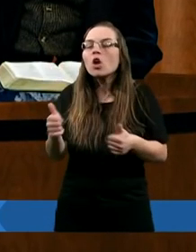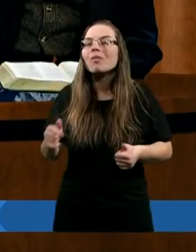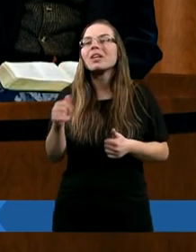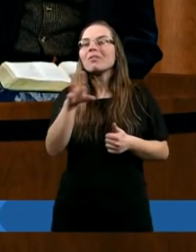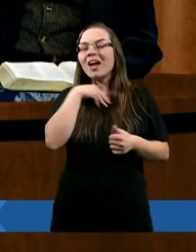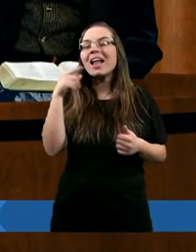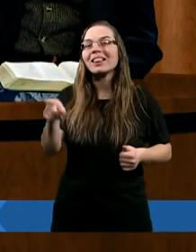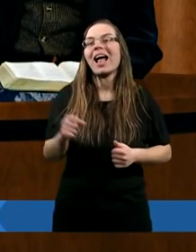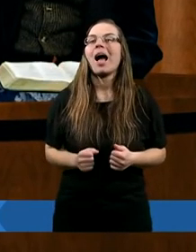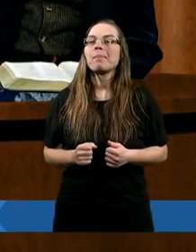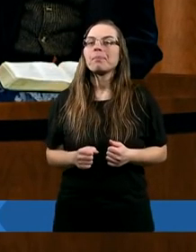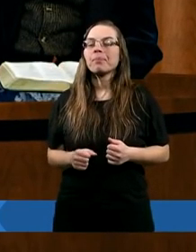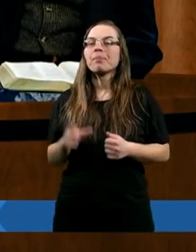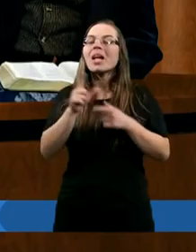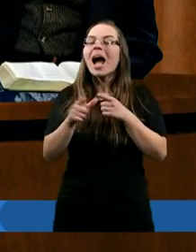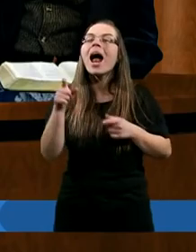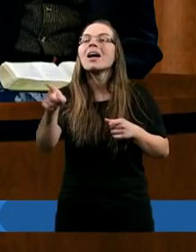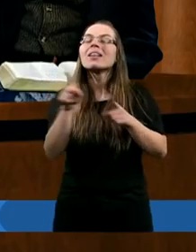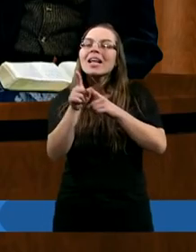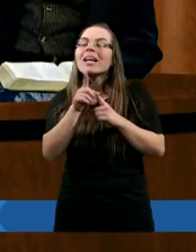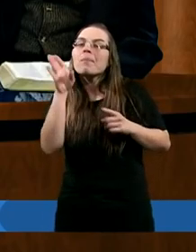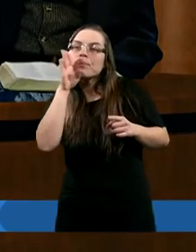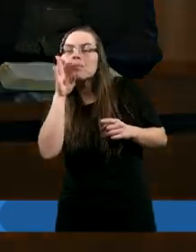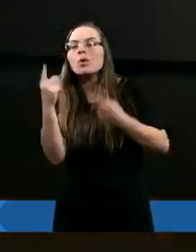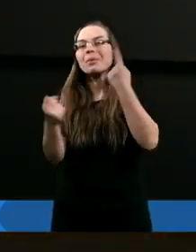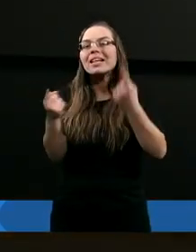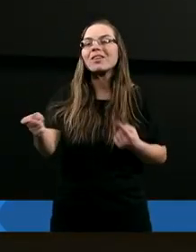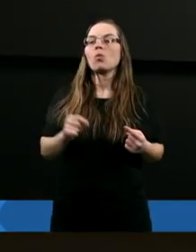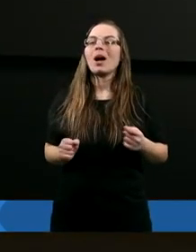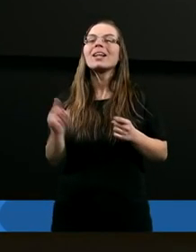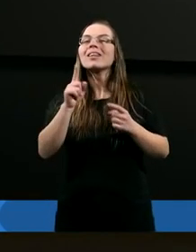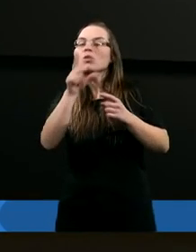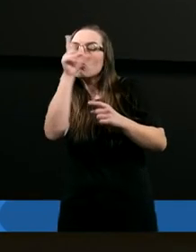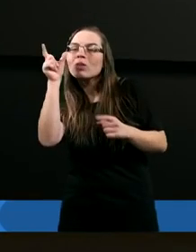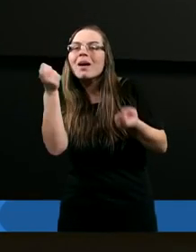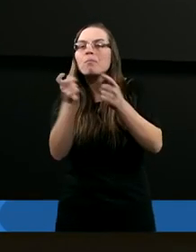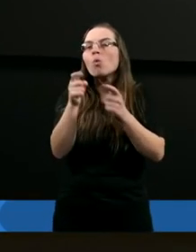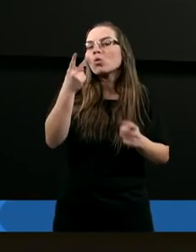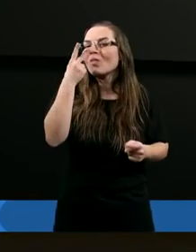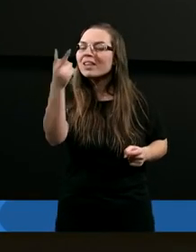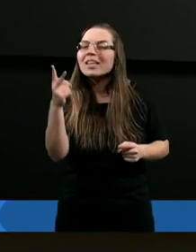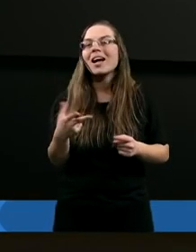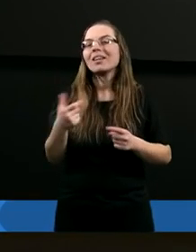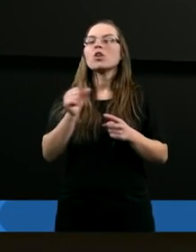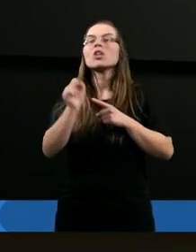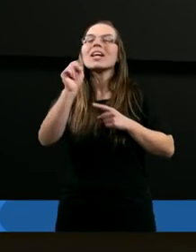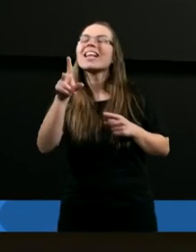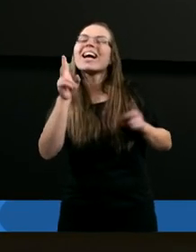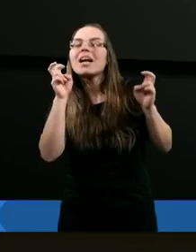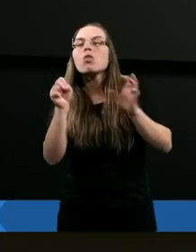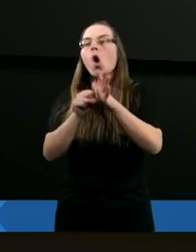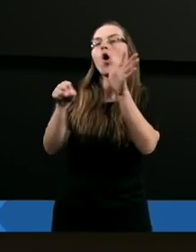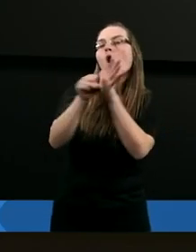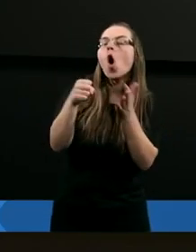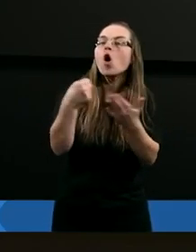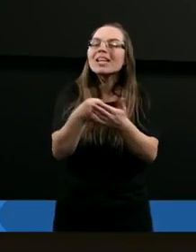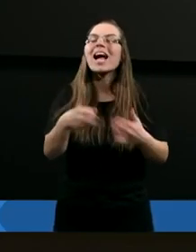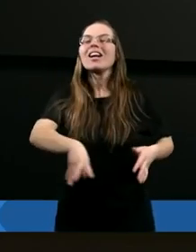święta, a nieopodal trzody się pasły. Więc tak z ludzkiego punktu widzenia to miejsce chyba nie było takie do końca święte.